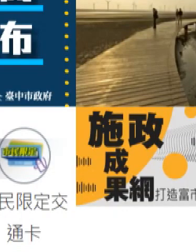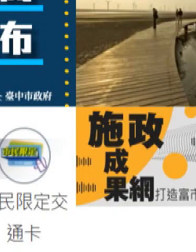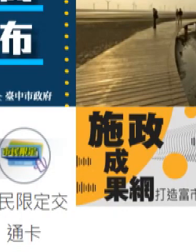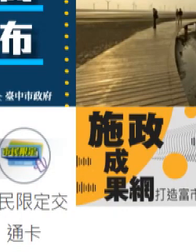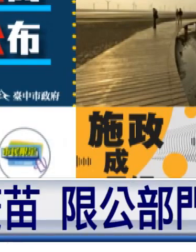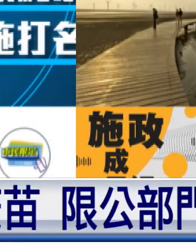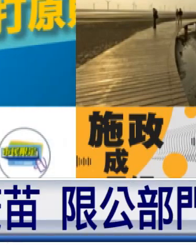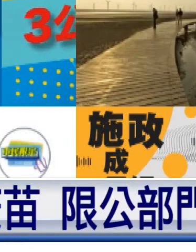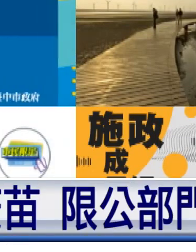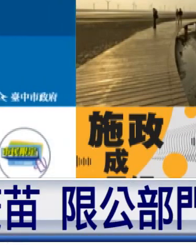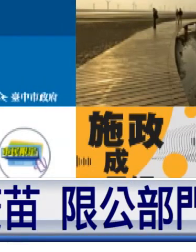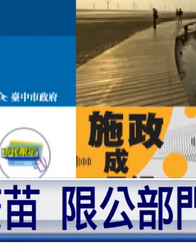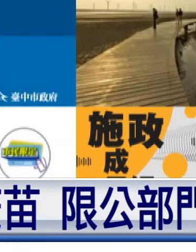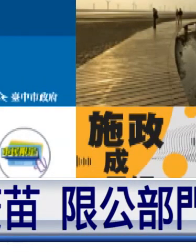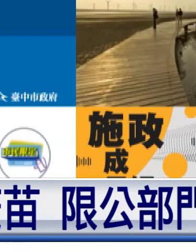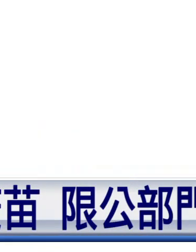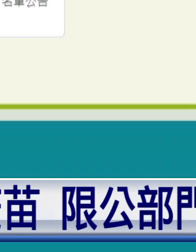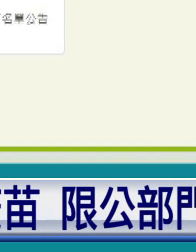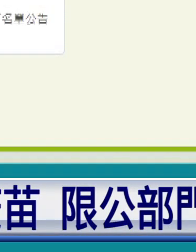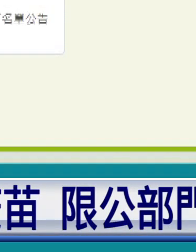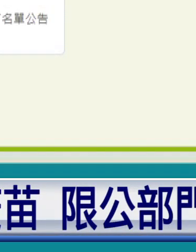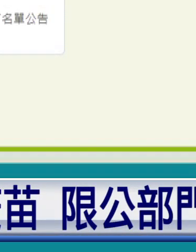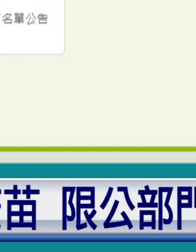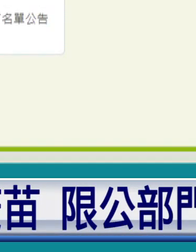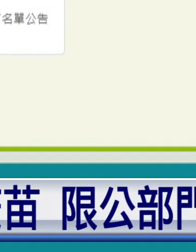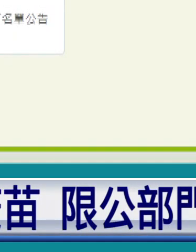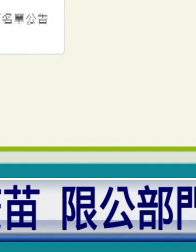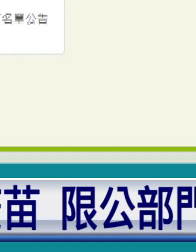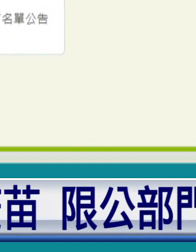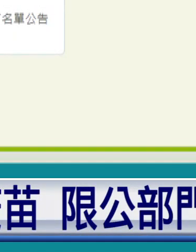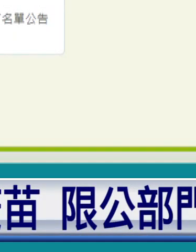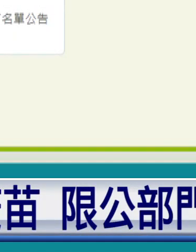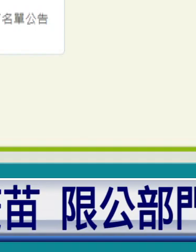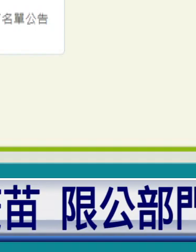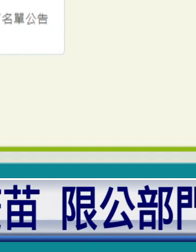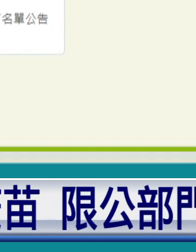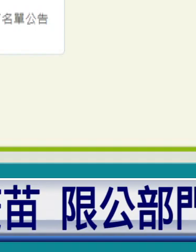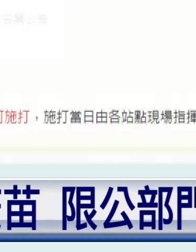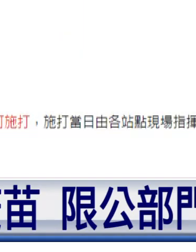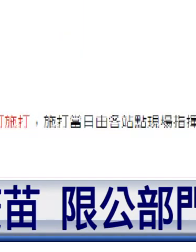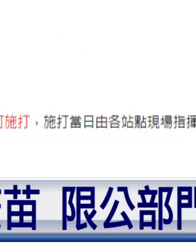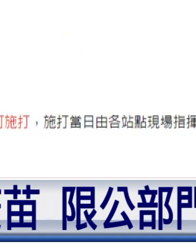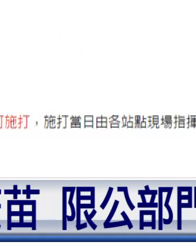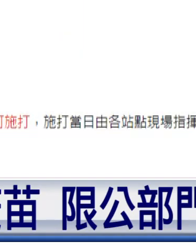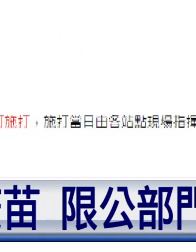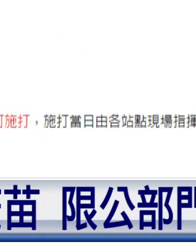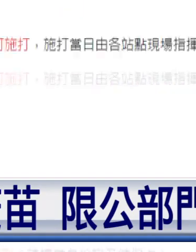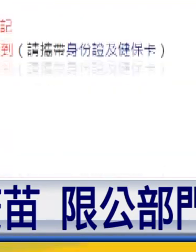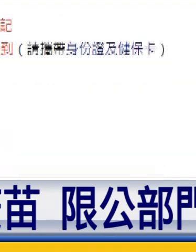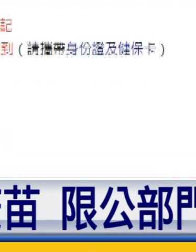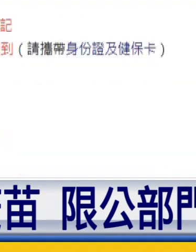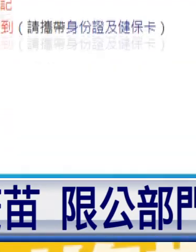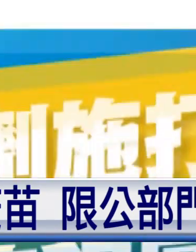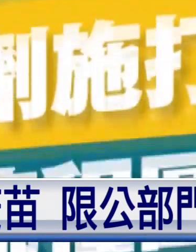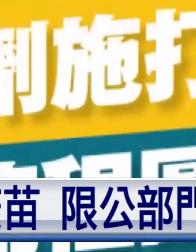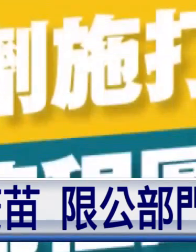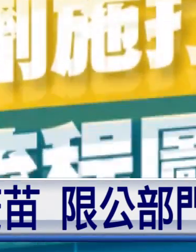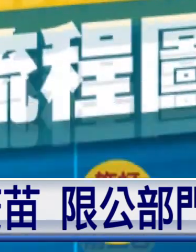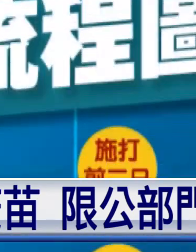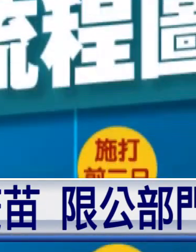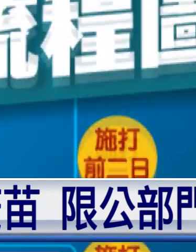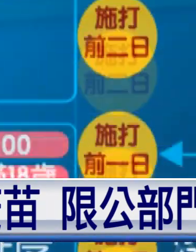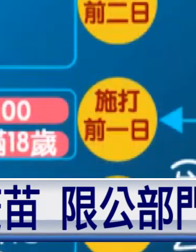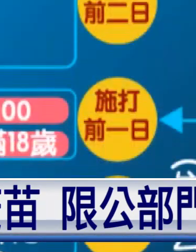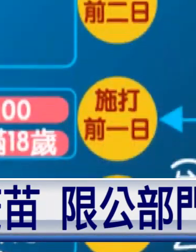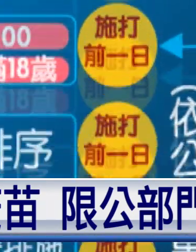众。 注射了疫苗，台中市开放第一组的前两天，第一网络会当登记，而且采随机的方式来排顺序。不